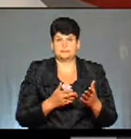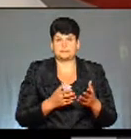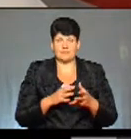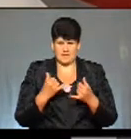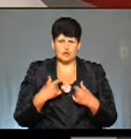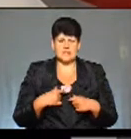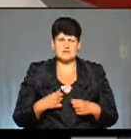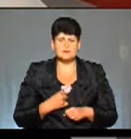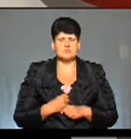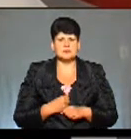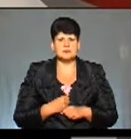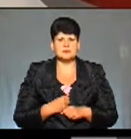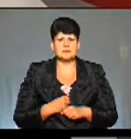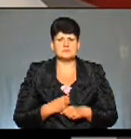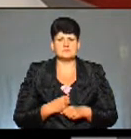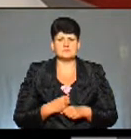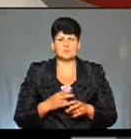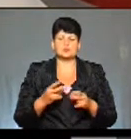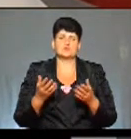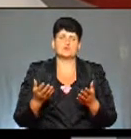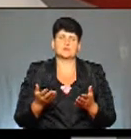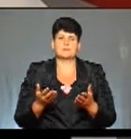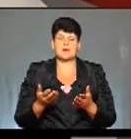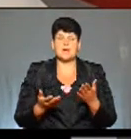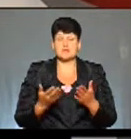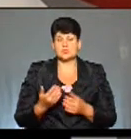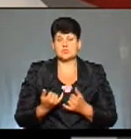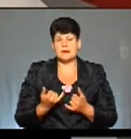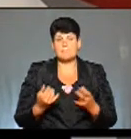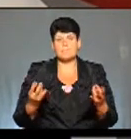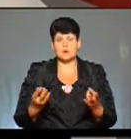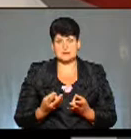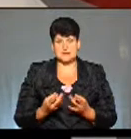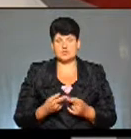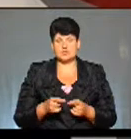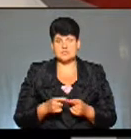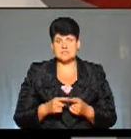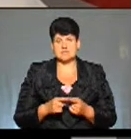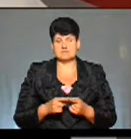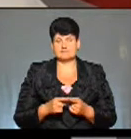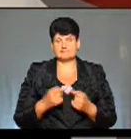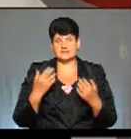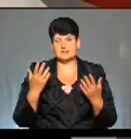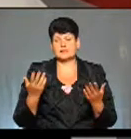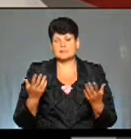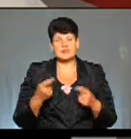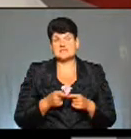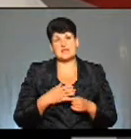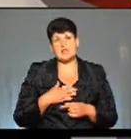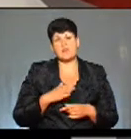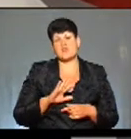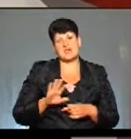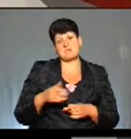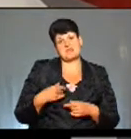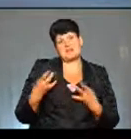якщо для себе. Ну, от, а якщо для от потреб це здається, ну таке, це не моє, мені